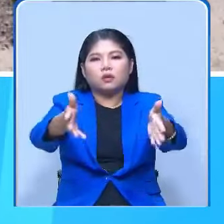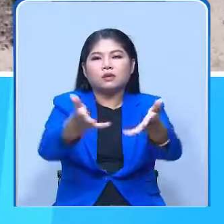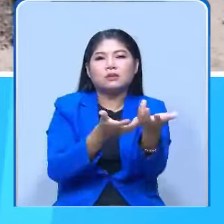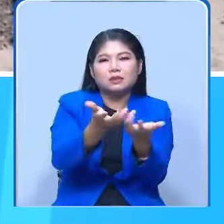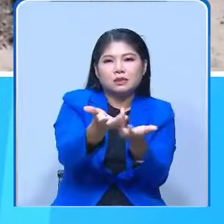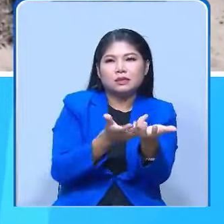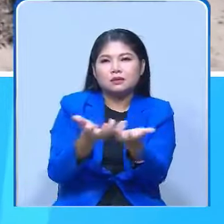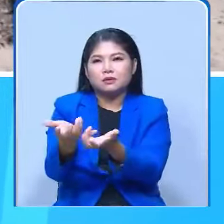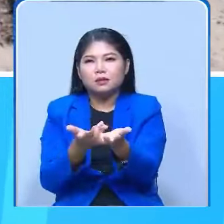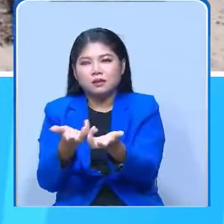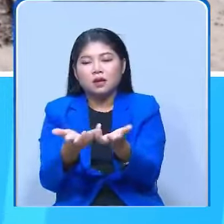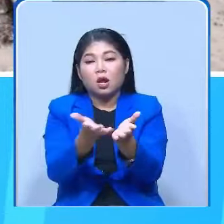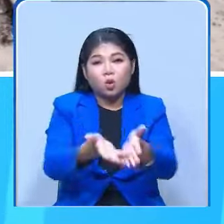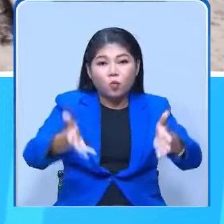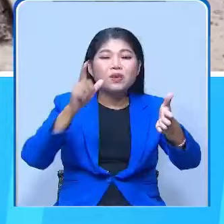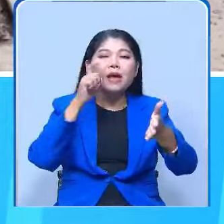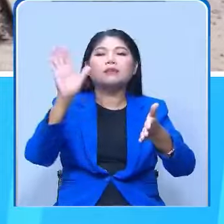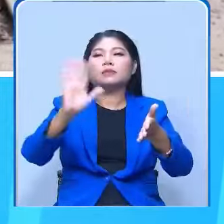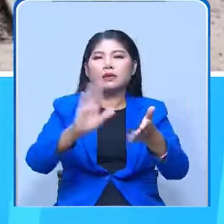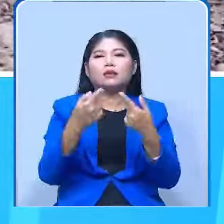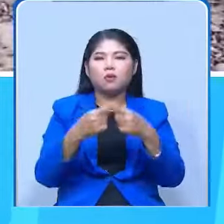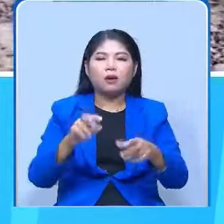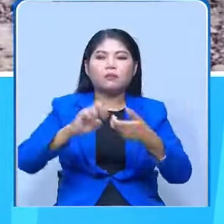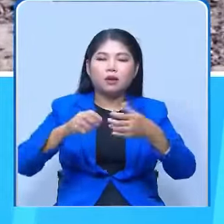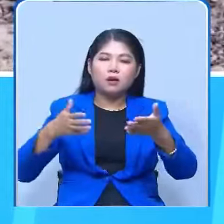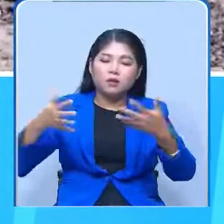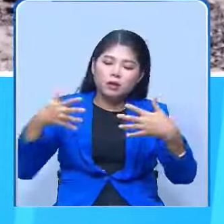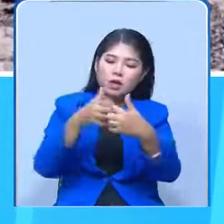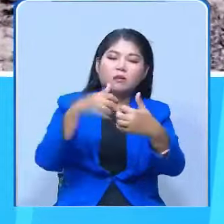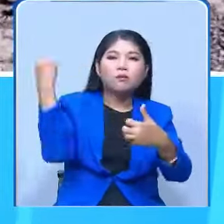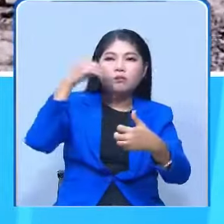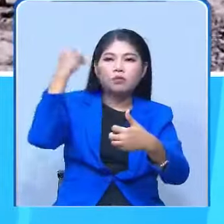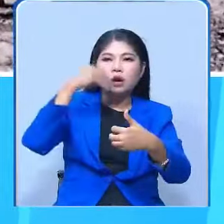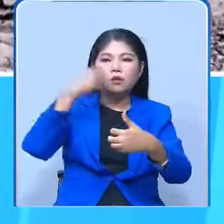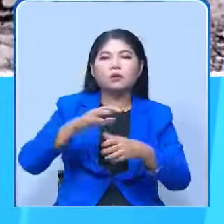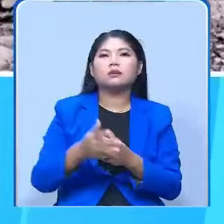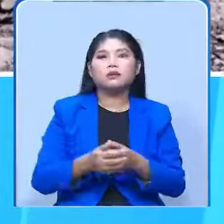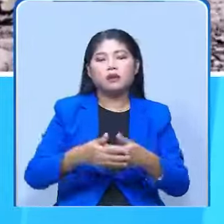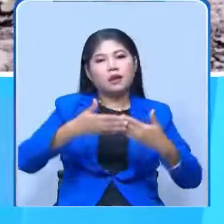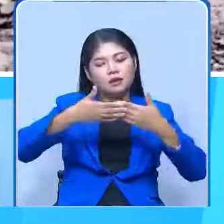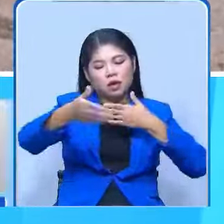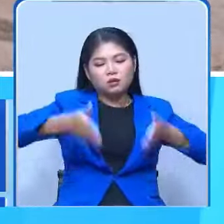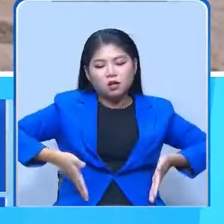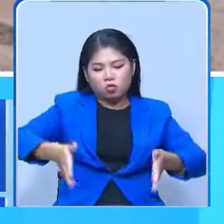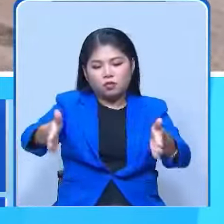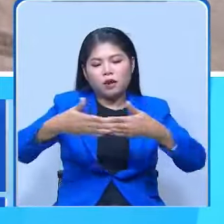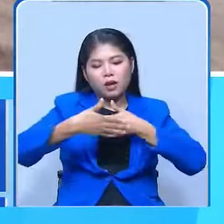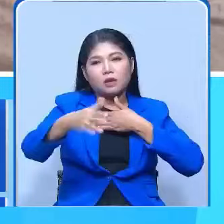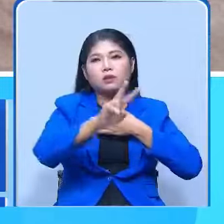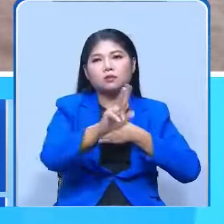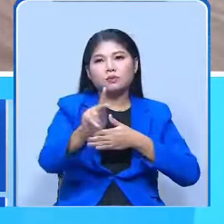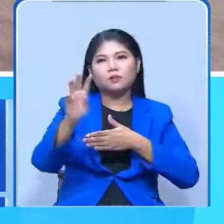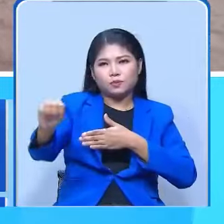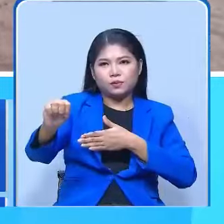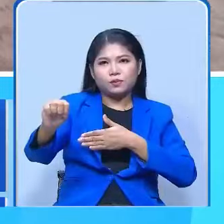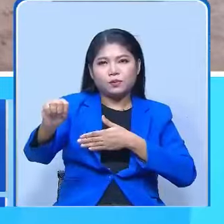ใหญ่ถึงขนาดลงไปนอนแช่น้ำได้แต่ว่าที่ผ่านมาเกิดอุบัติเหตุอยู่หลายครั้งแล้วค่ะระยะทางสำหรับเส้นทางนี้เนี่ยประมาณสัก2กิโลเมตร